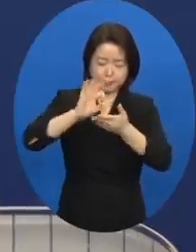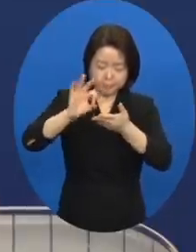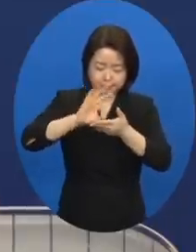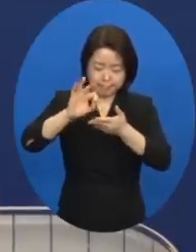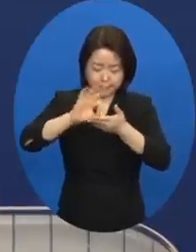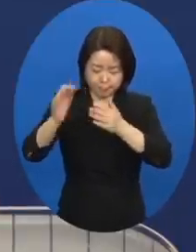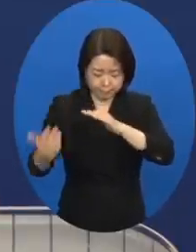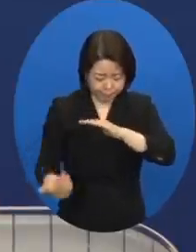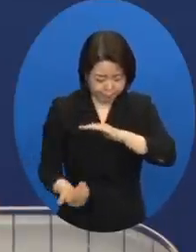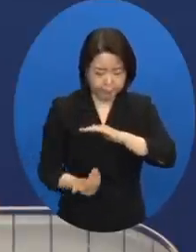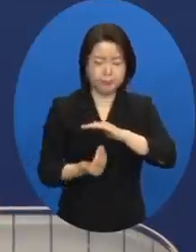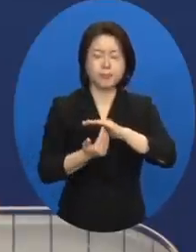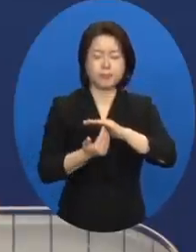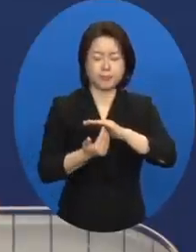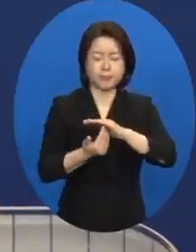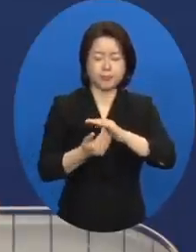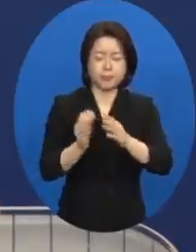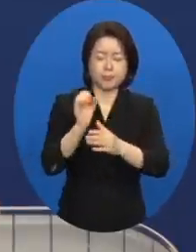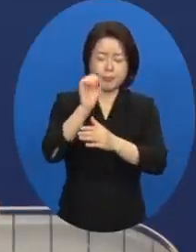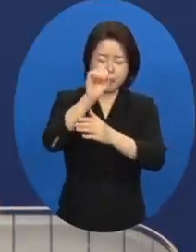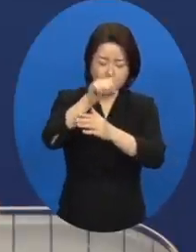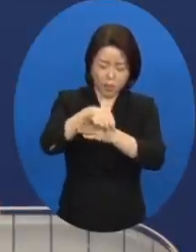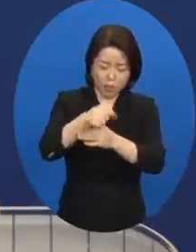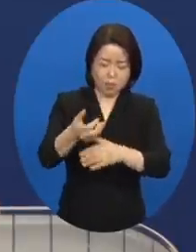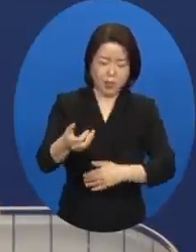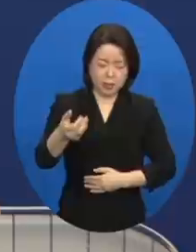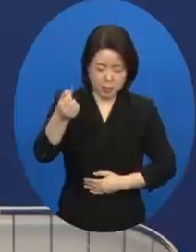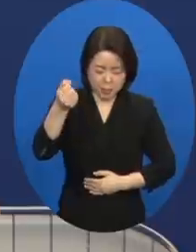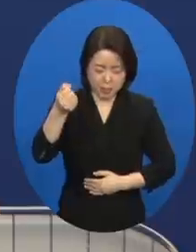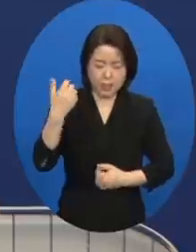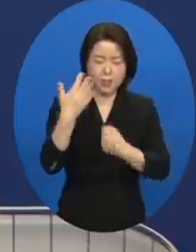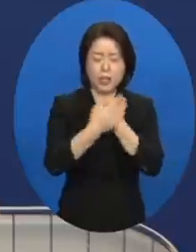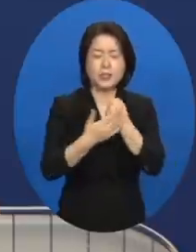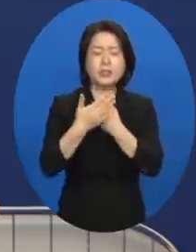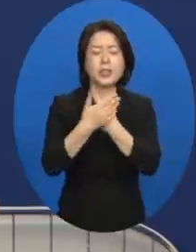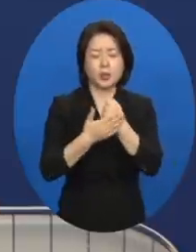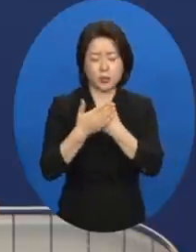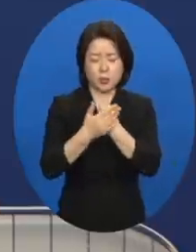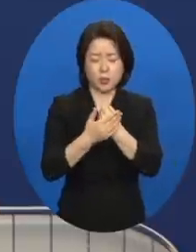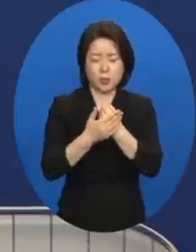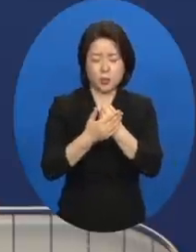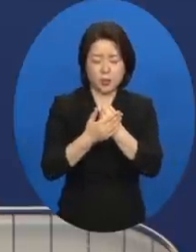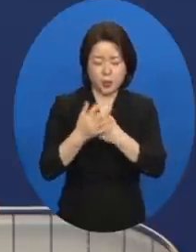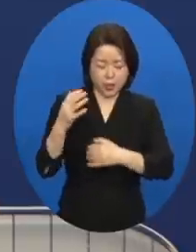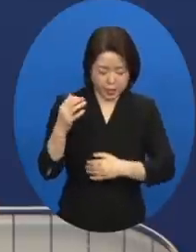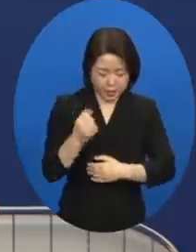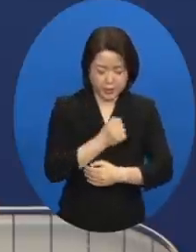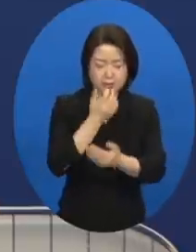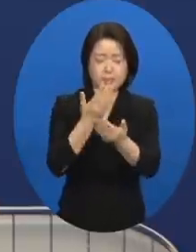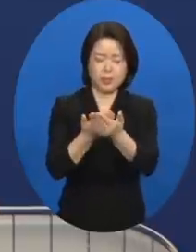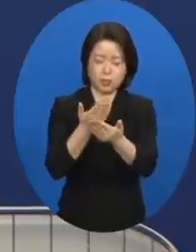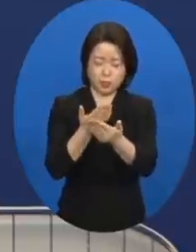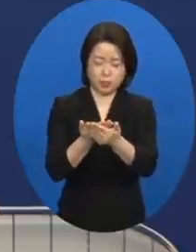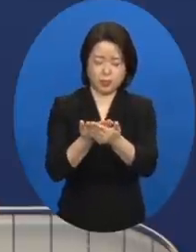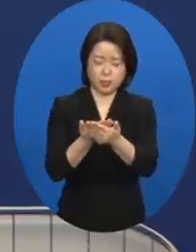적용되고 열매 맺는 은혜도 있게 하옵소서.